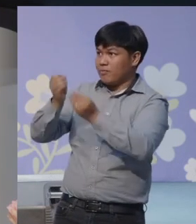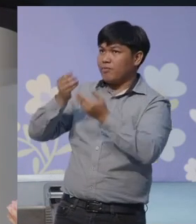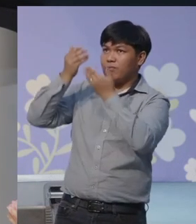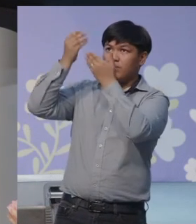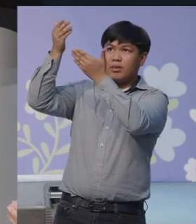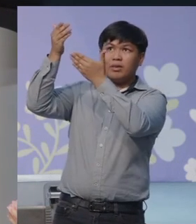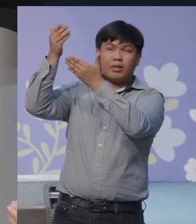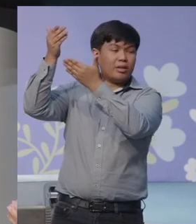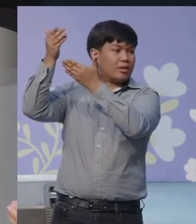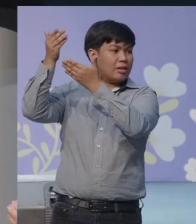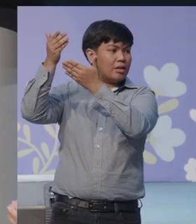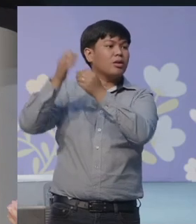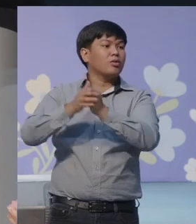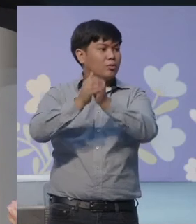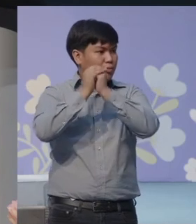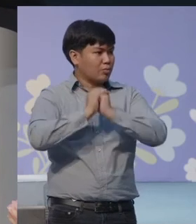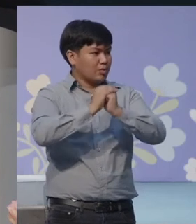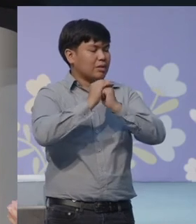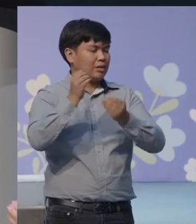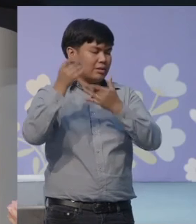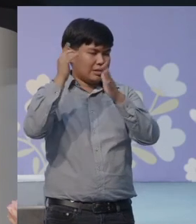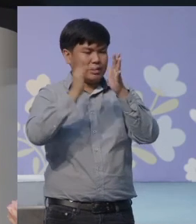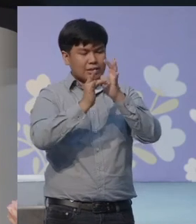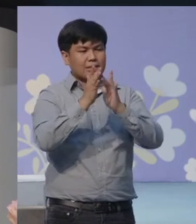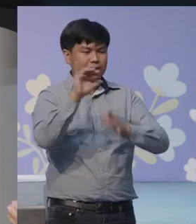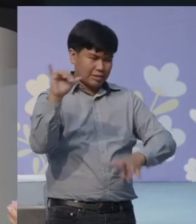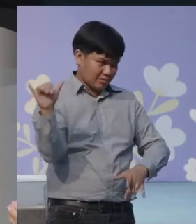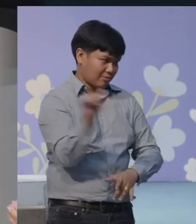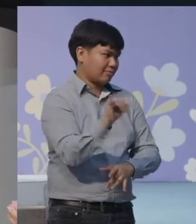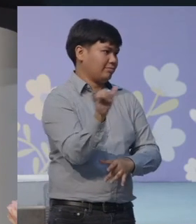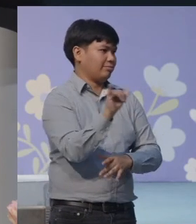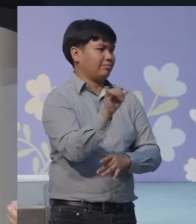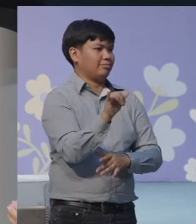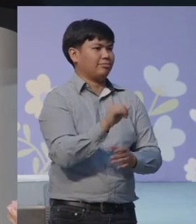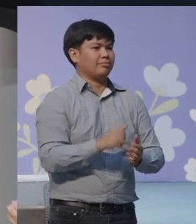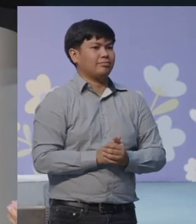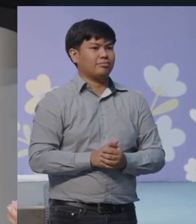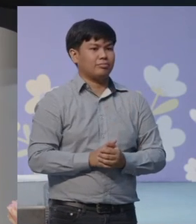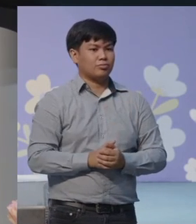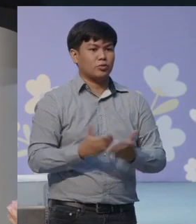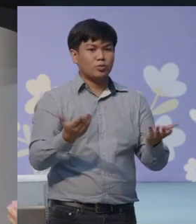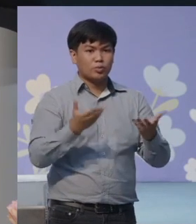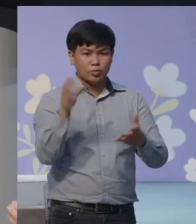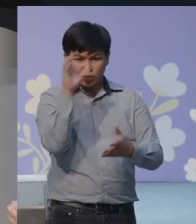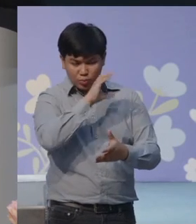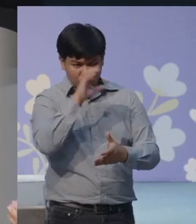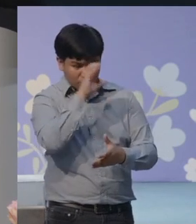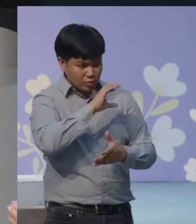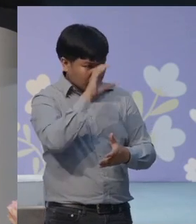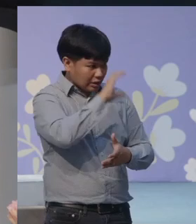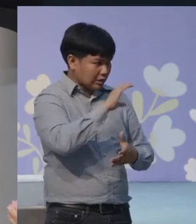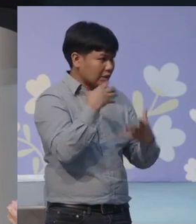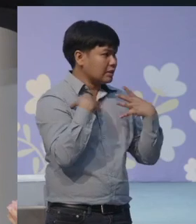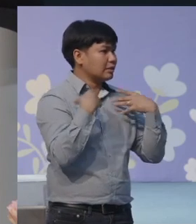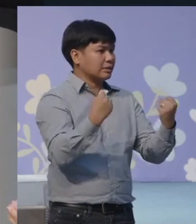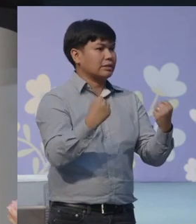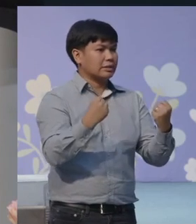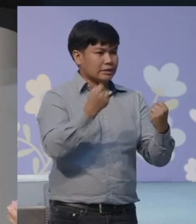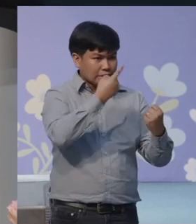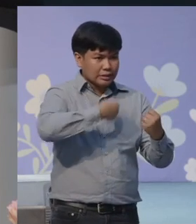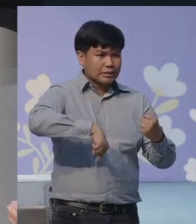ay pagsamba kay Hesukristo. Saan tayo humahanap ng kalakasan sa